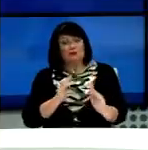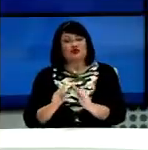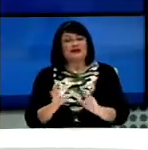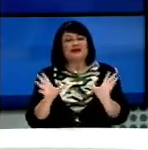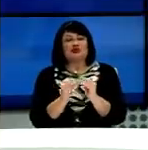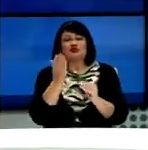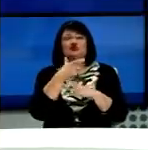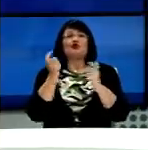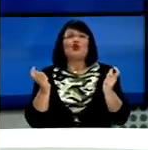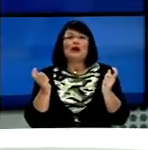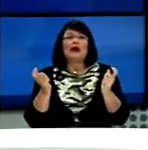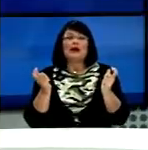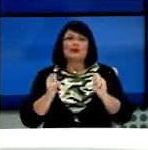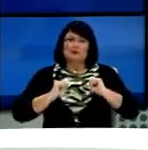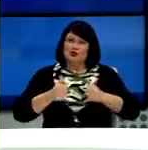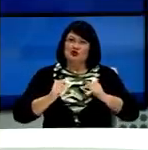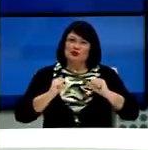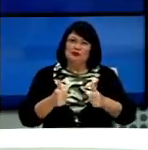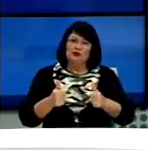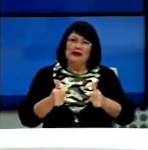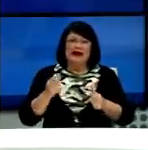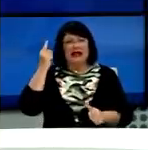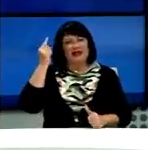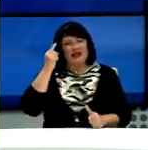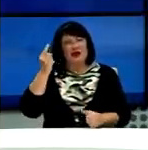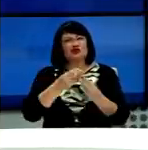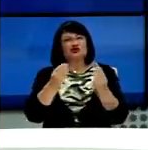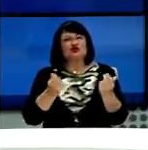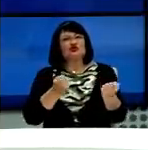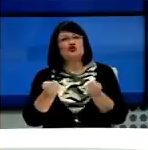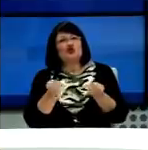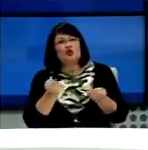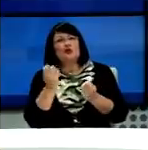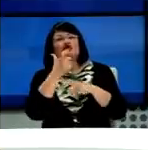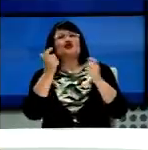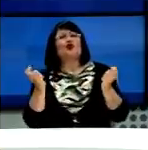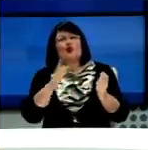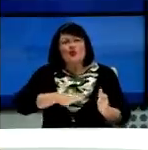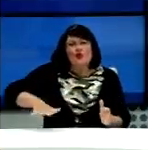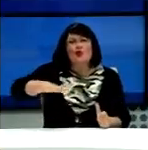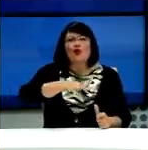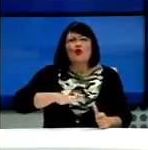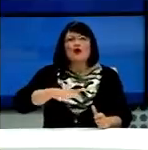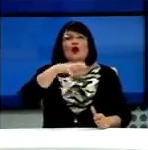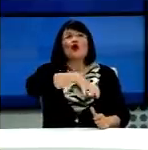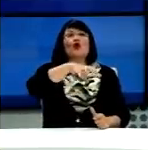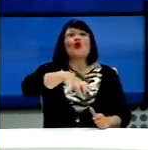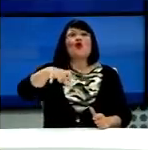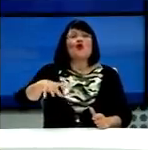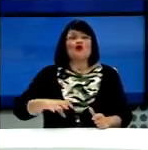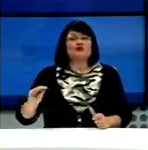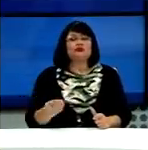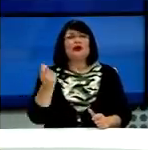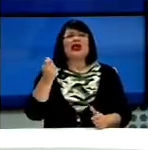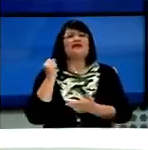σχολεία, με πρωτοβουλία και επινοητικότητα τόσο σε σχέση με την όλη οργάνωση σχολικής ζωής, όσο και σε σχέση με την αξιοποίηση χώρων και άλλων πόρων